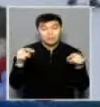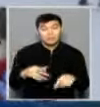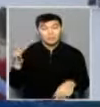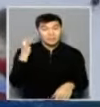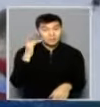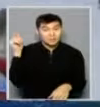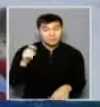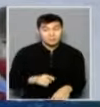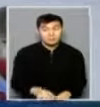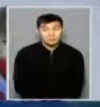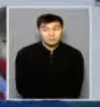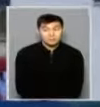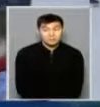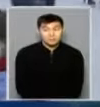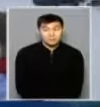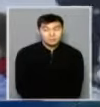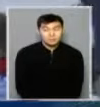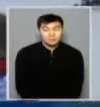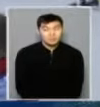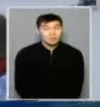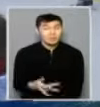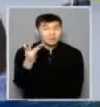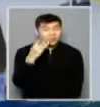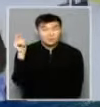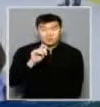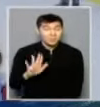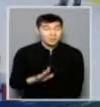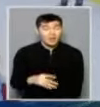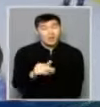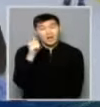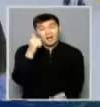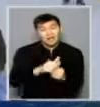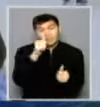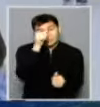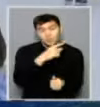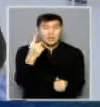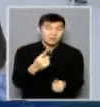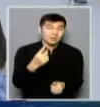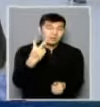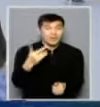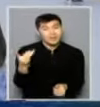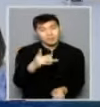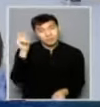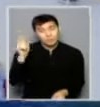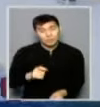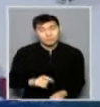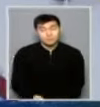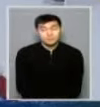ма? Бұл жерге жиі келмейміз, жылына бір екі рет келеміз. Жақсы.